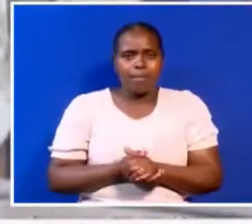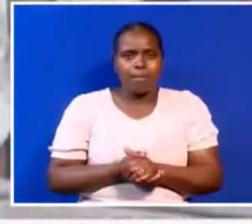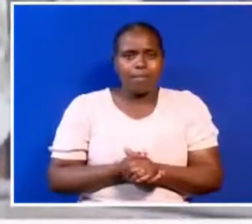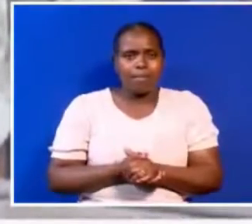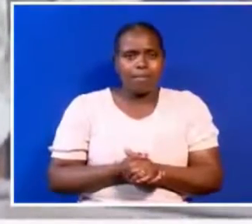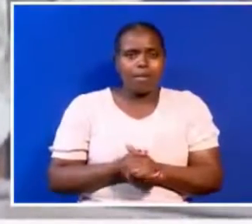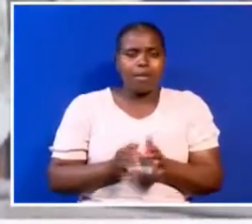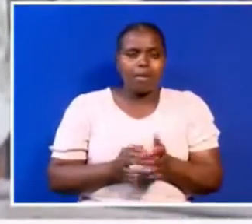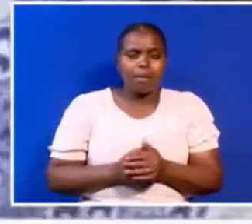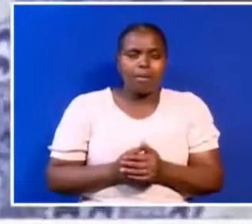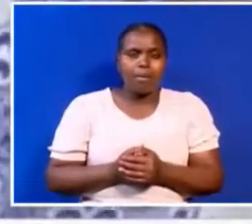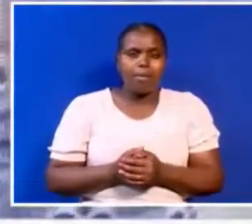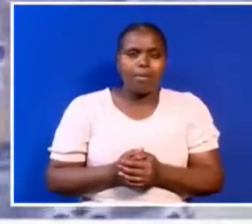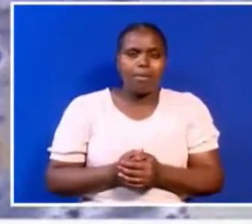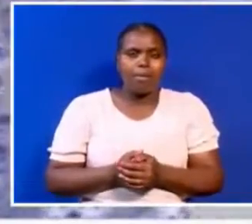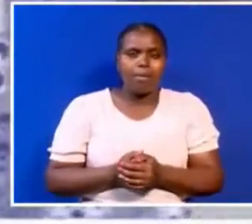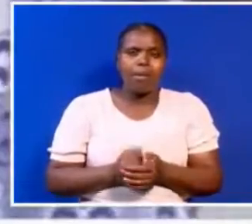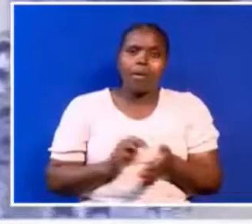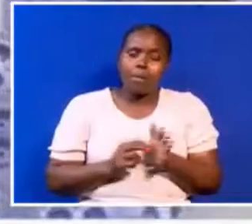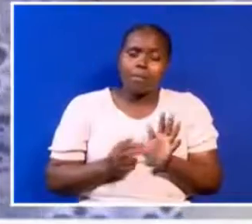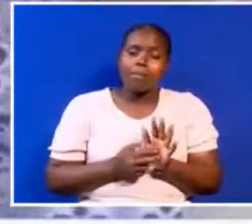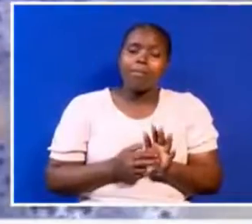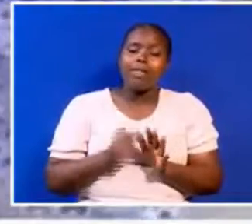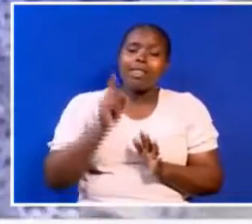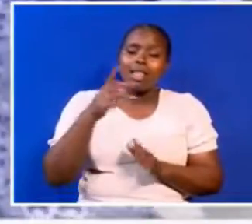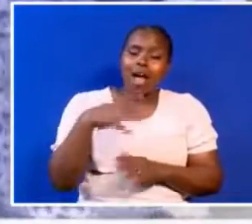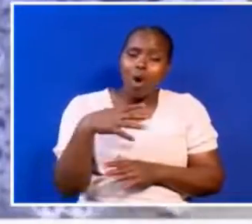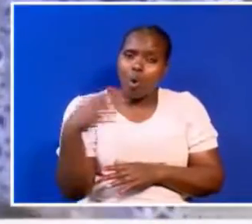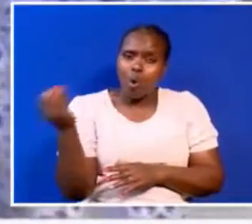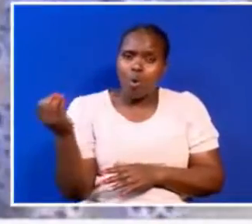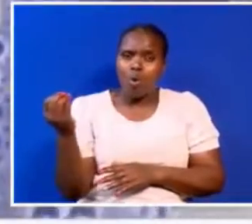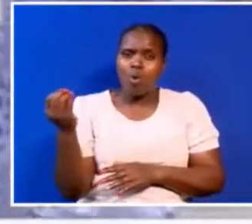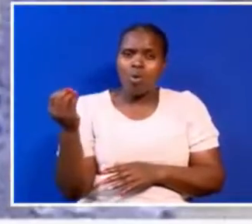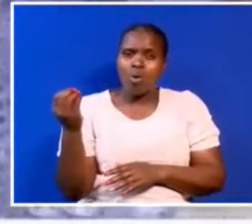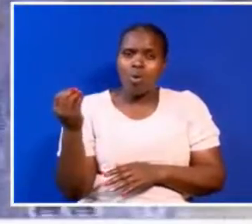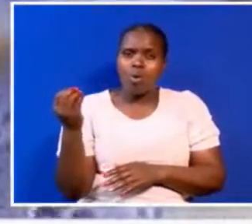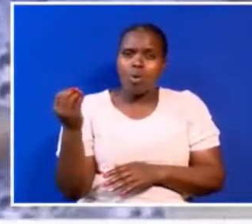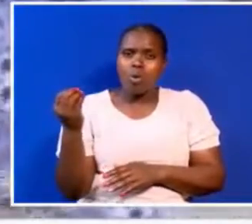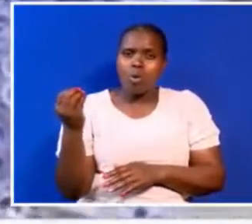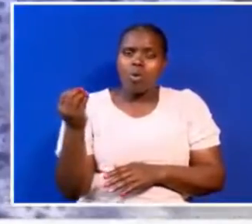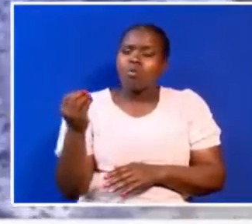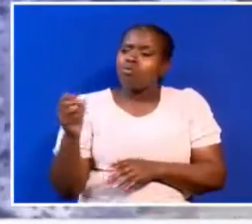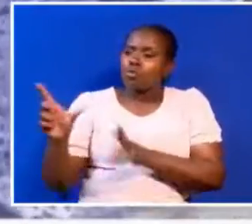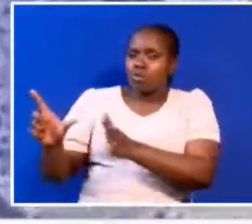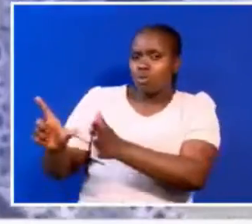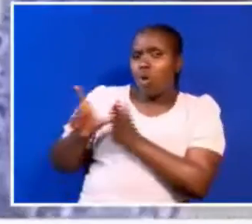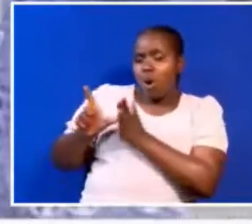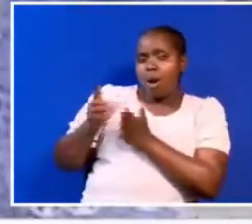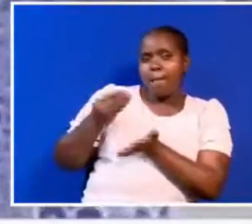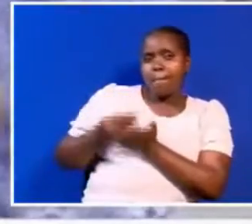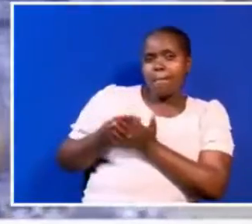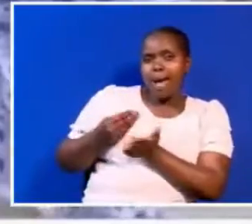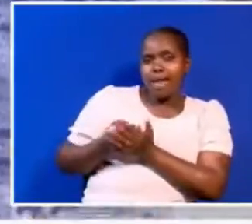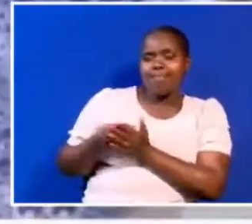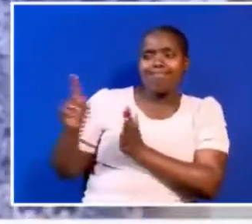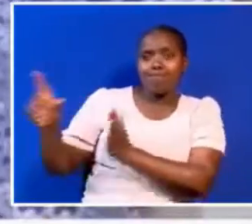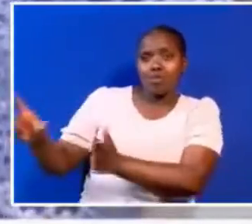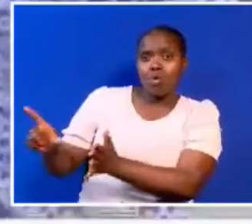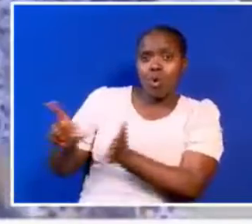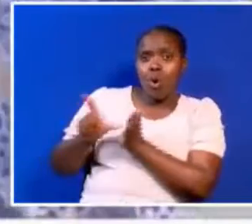Tunaweka benki pale ambayo wanaweza kwenda kuazima pesa, kukopa